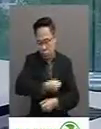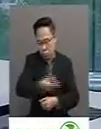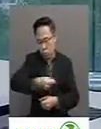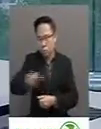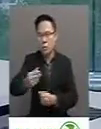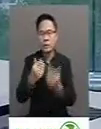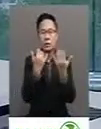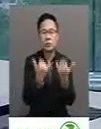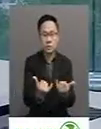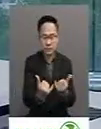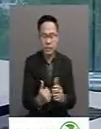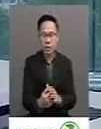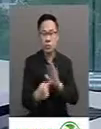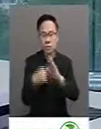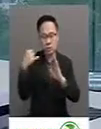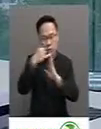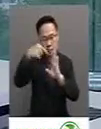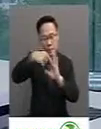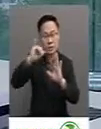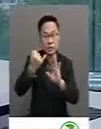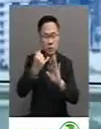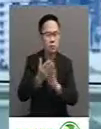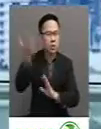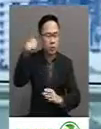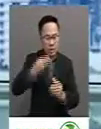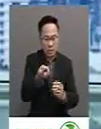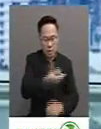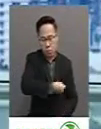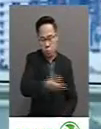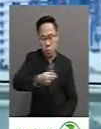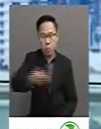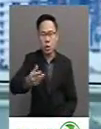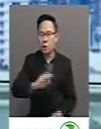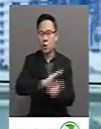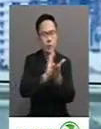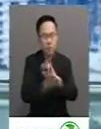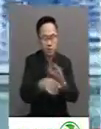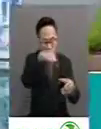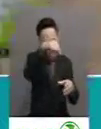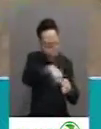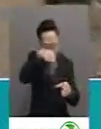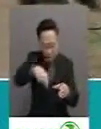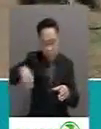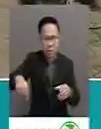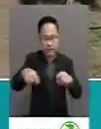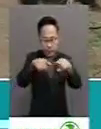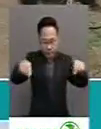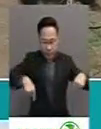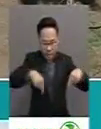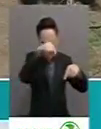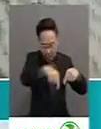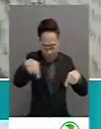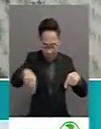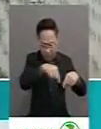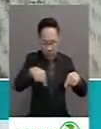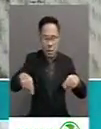การเพาะปลูกด้วยนะครับอย่างที่จังหวัดพิจิตรคือก่อนหน้านี้อาจจะใช้การหว่านข้าวก็เปลี่ยนมาใช้การปักดำแทนเนื่องจากใช้น้ําน้อยกว่าน